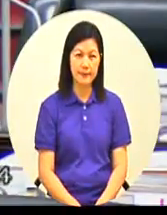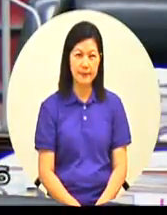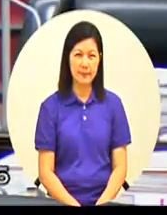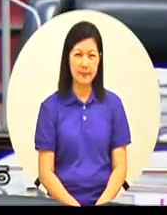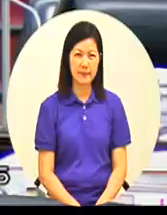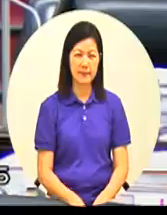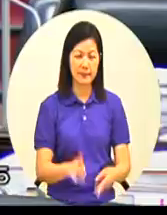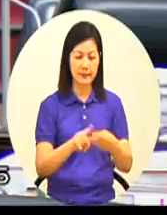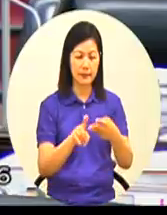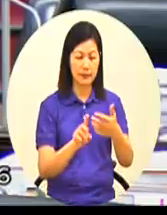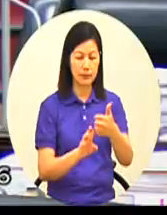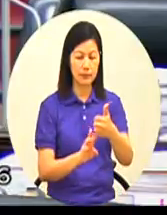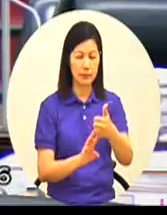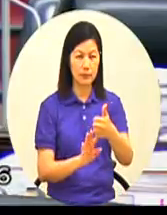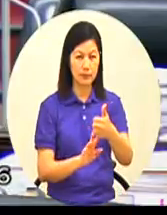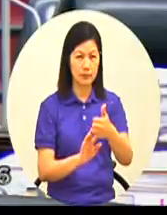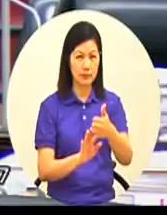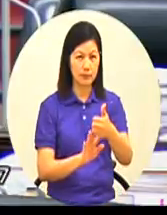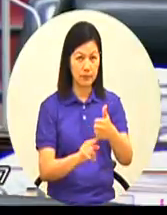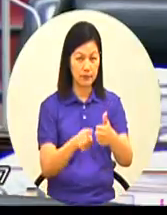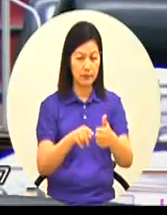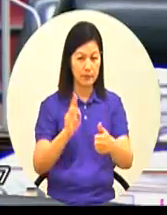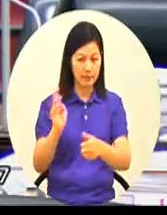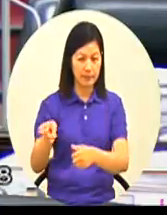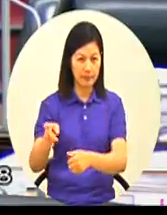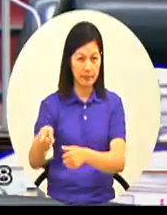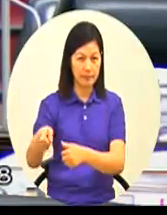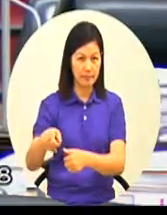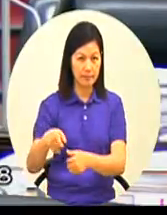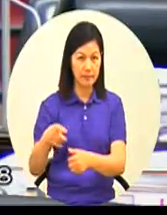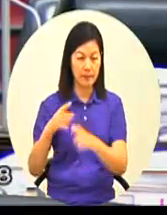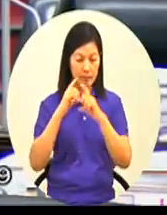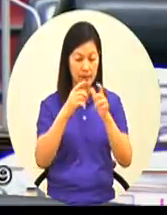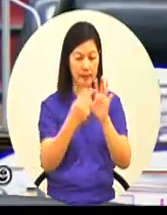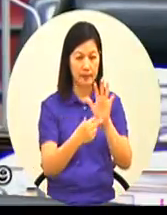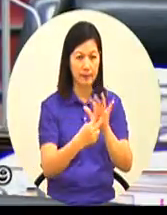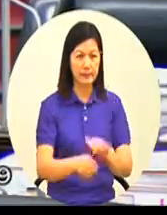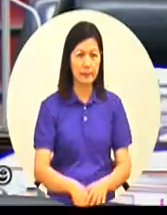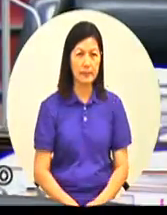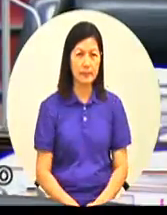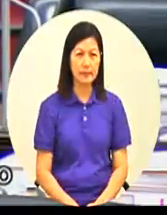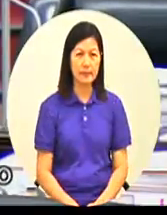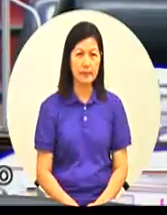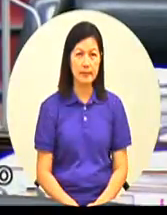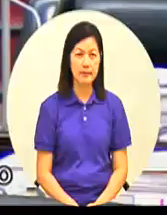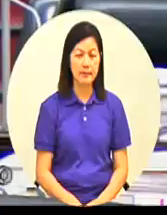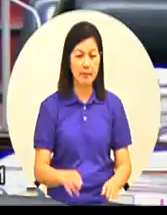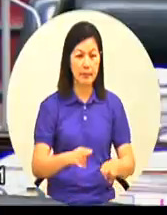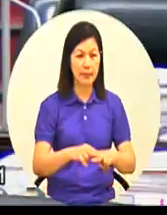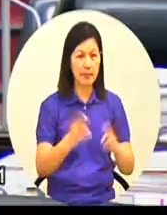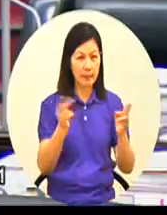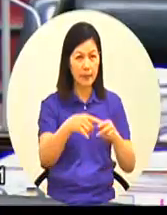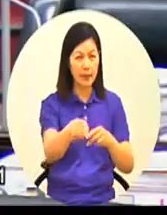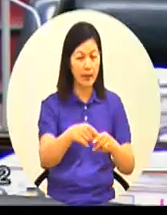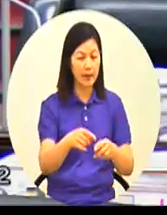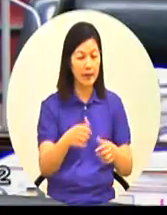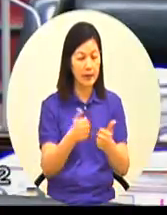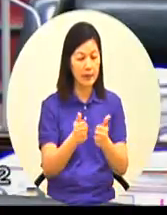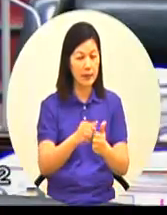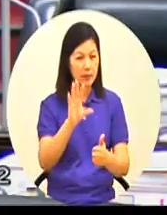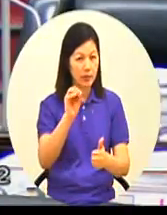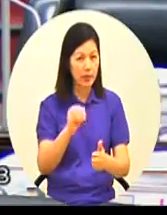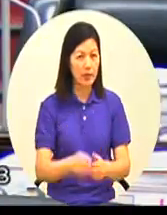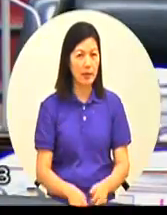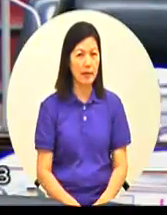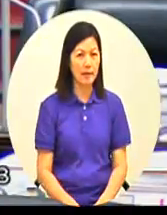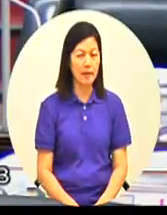你指定一位来说明好了。高雄市有没有这种公民参与网？有没有开放我们的会议？有没有让很多